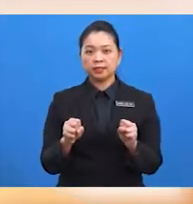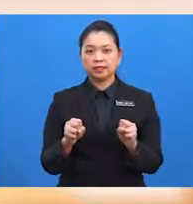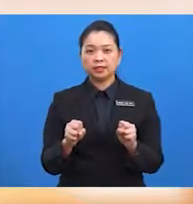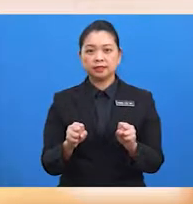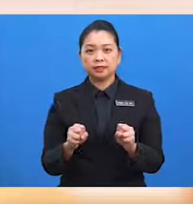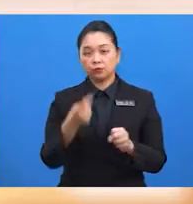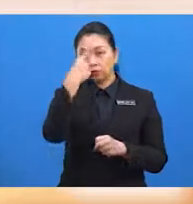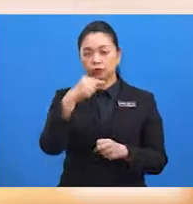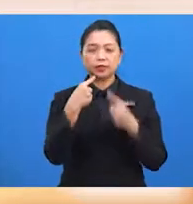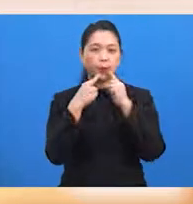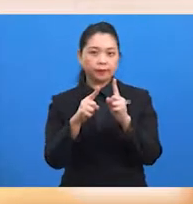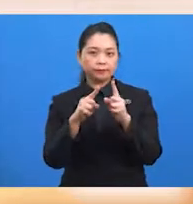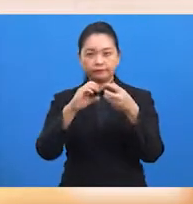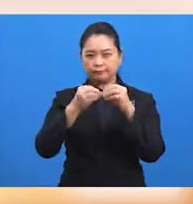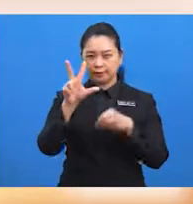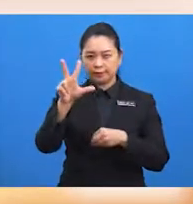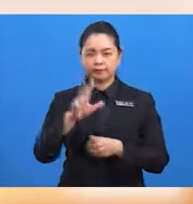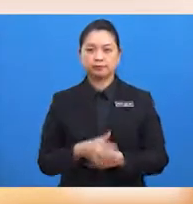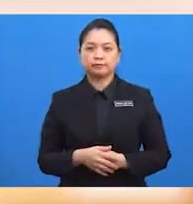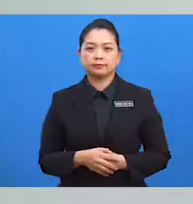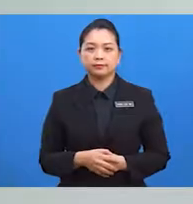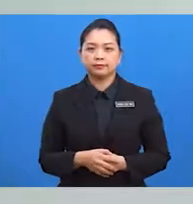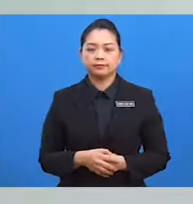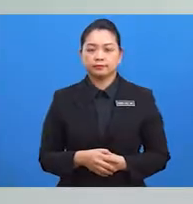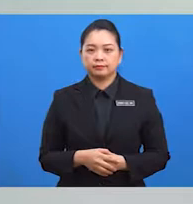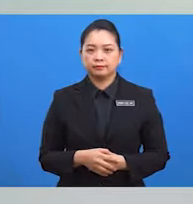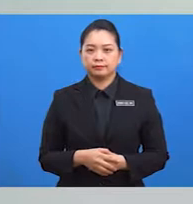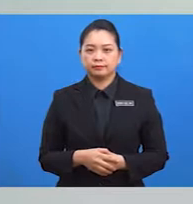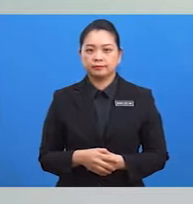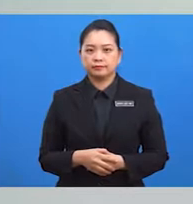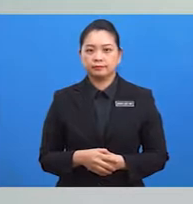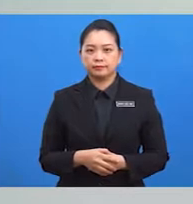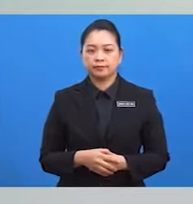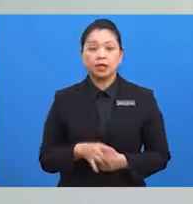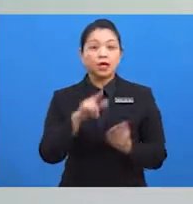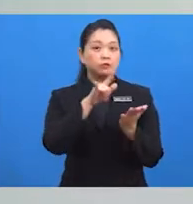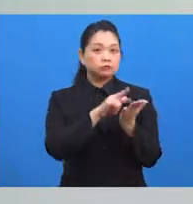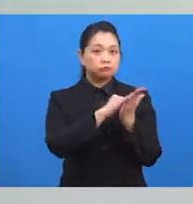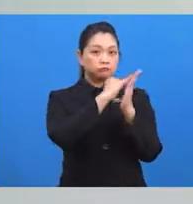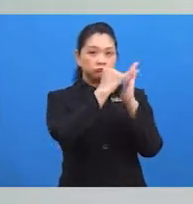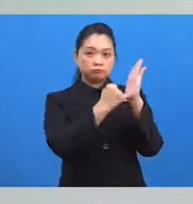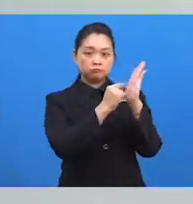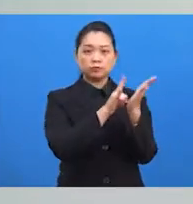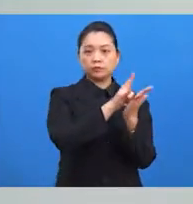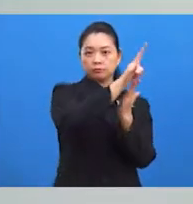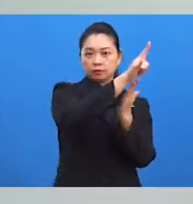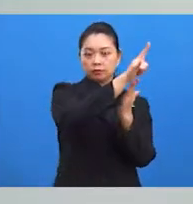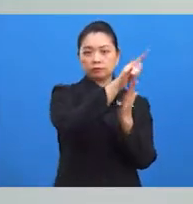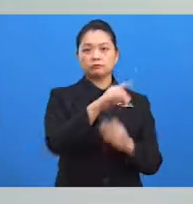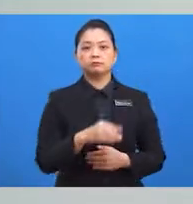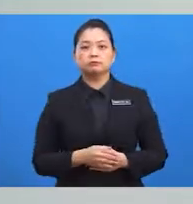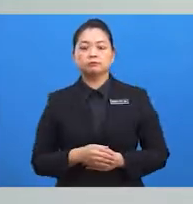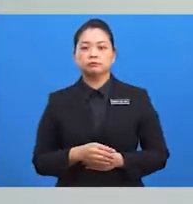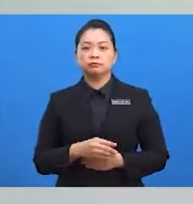menjawab soal yang ketiga nunggu tiga curut terbang dan Kru pesawat